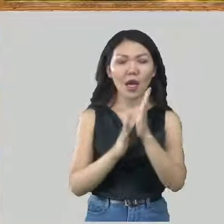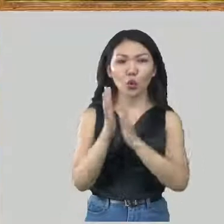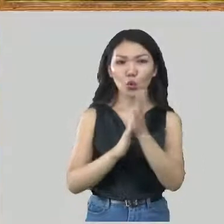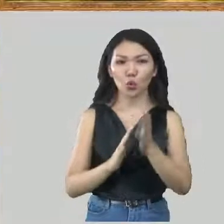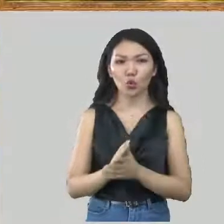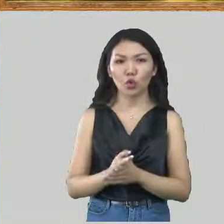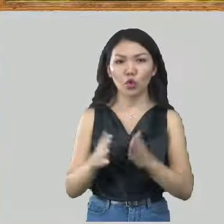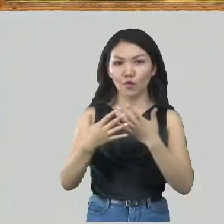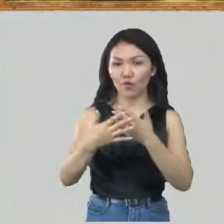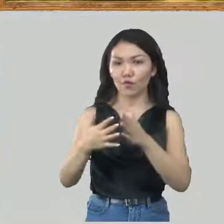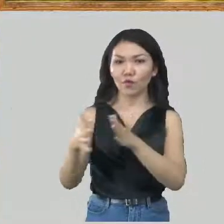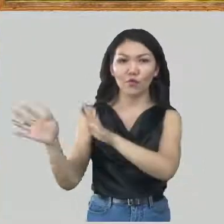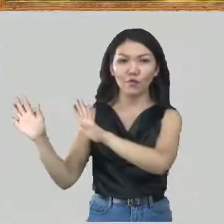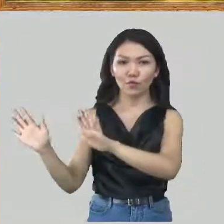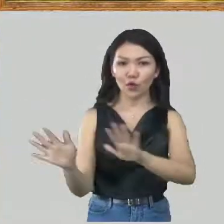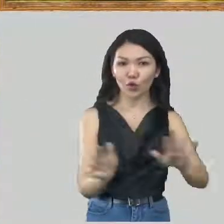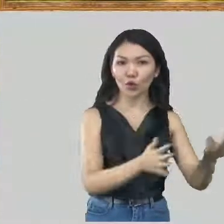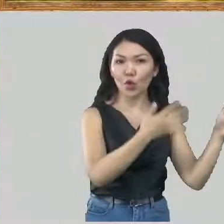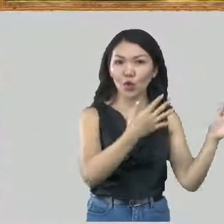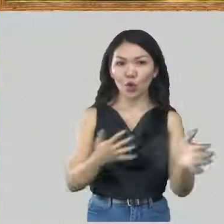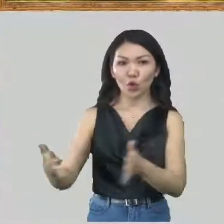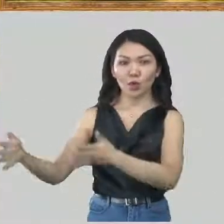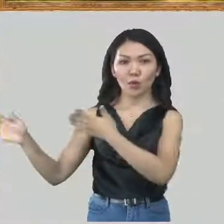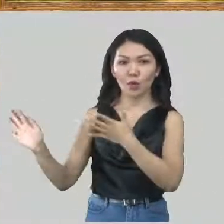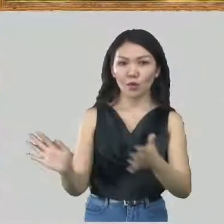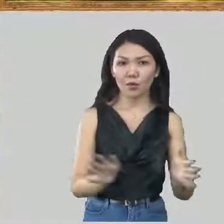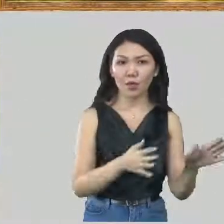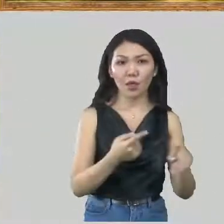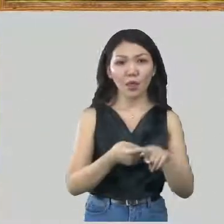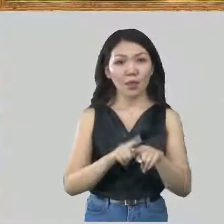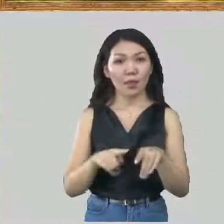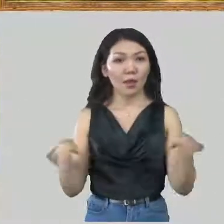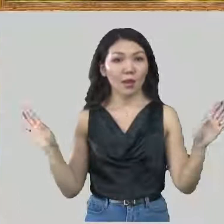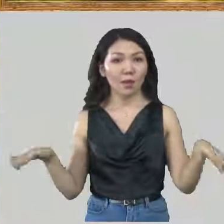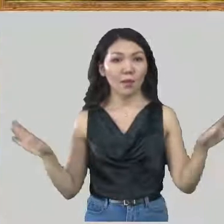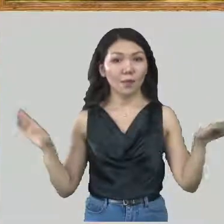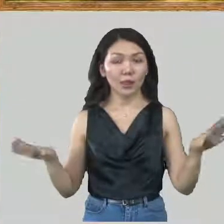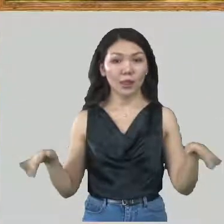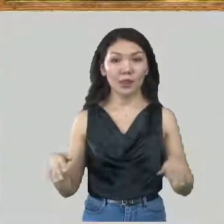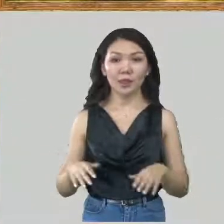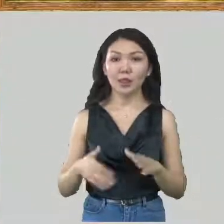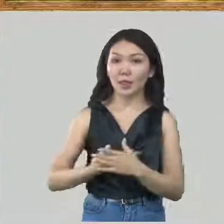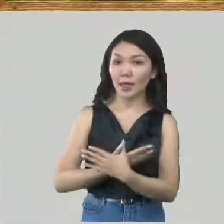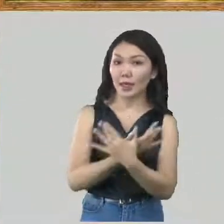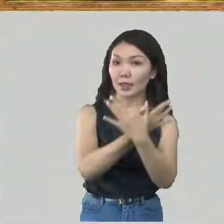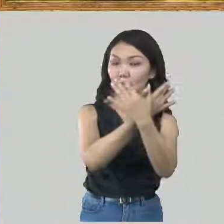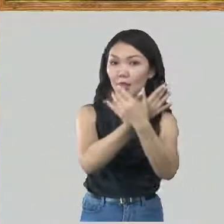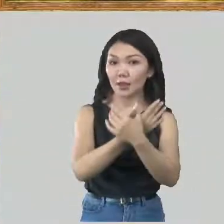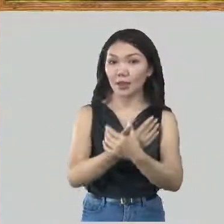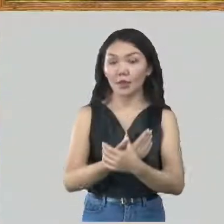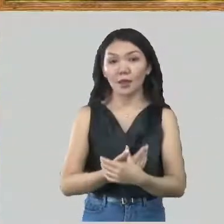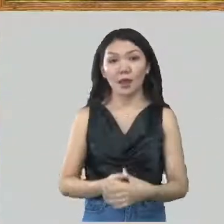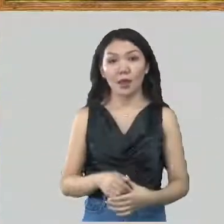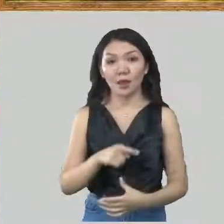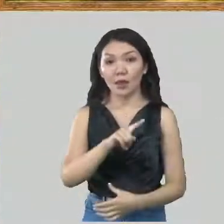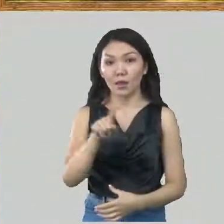руки плавно помашем. Это к нам птицы летят. Как они сядут,